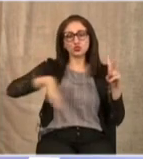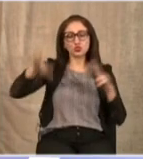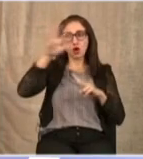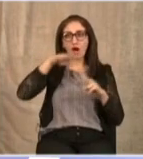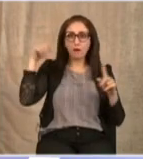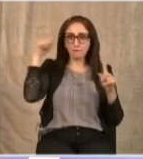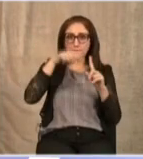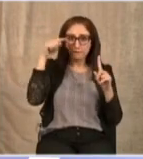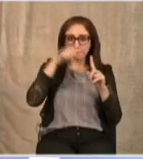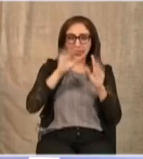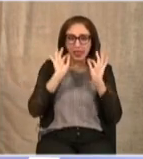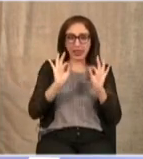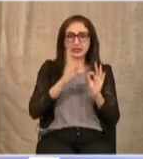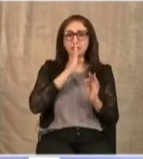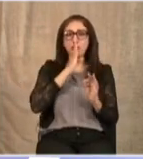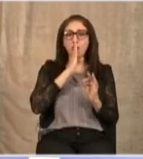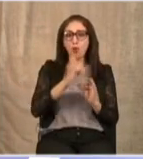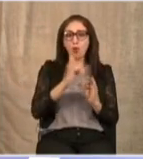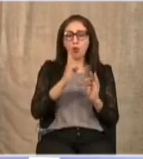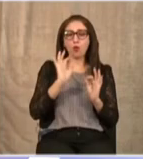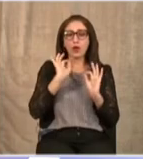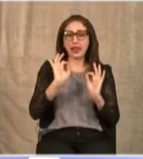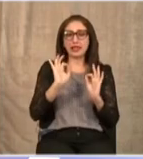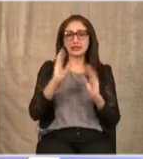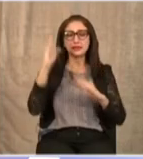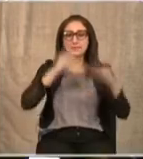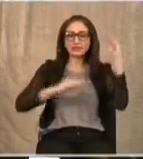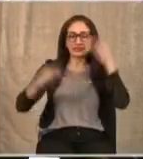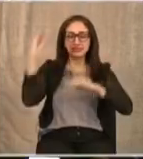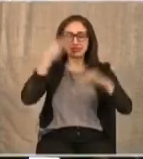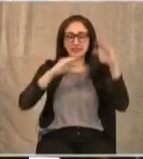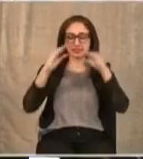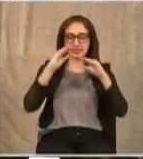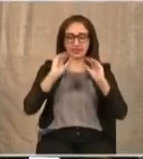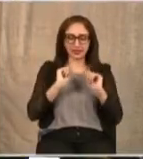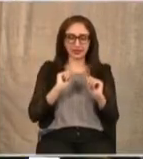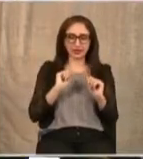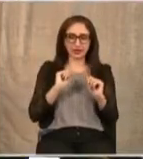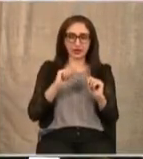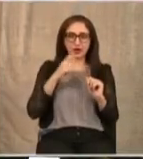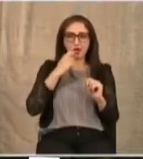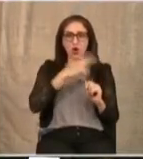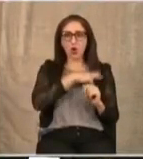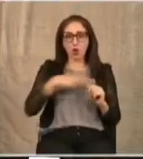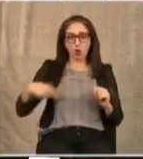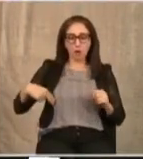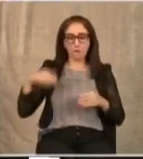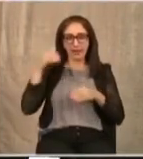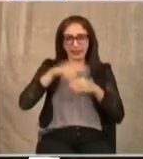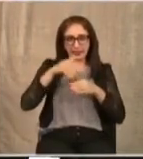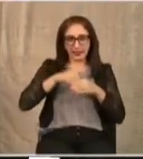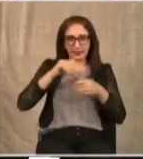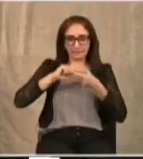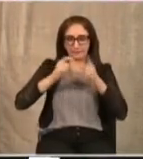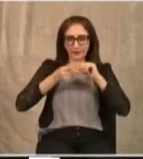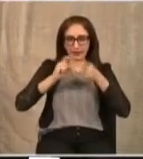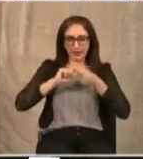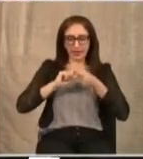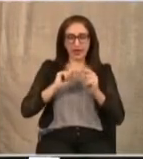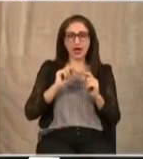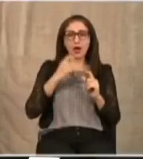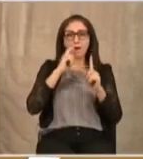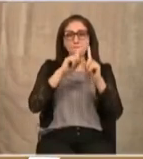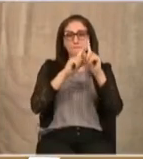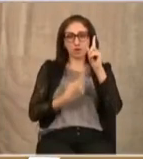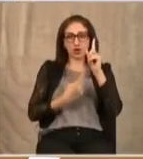في ممارسه حقوقه السياسيه فان الهيئه الوطنيه للانتخابات ممثله